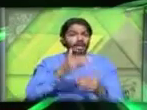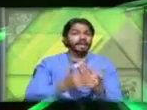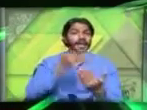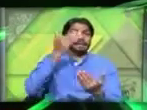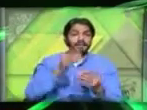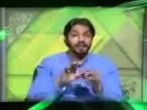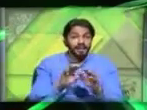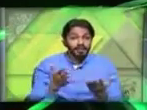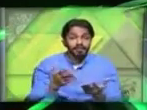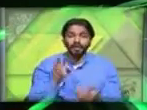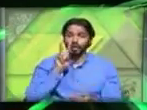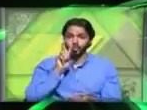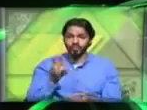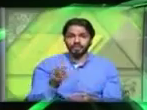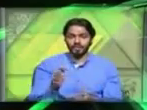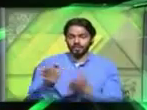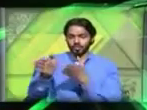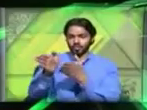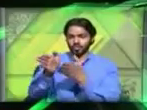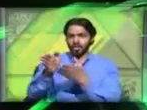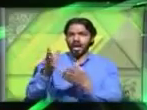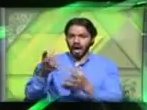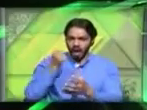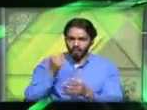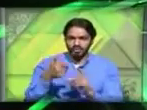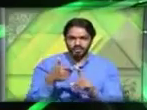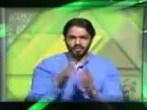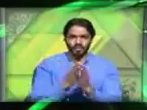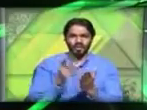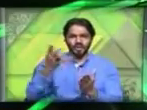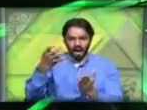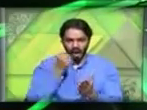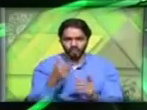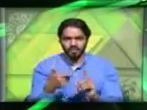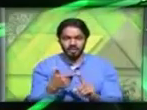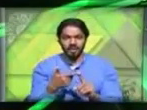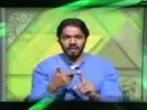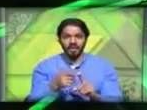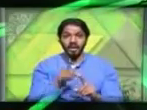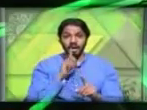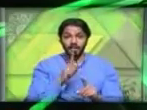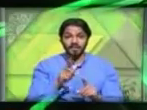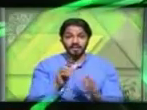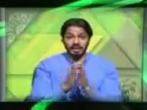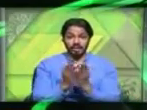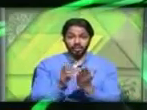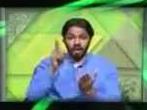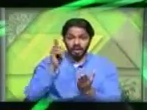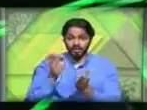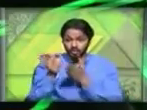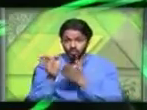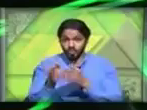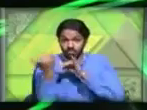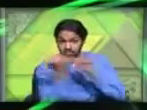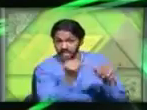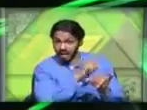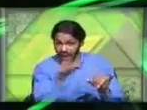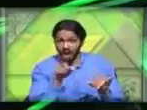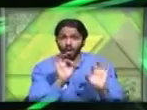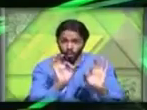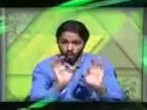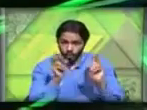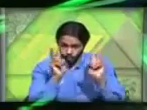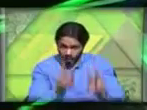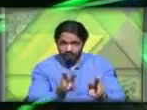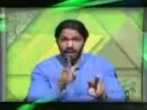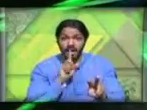به كل عالم من علمائنا. فلا يقول بالتجديد أي بالتخلي عن الأصول والثوابت إلا من لا علاقة له أصلا